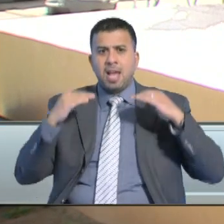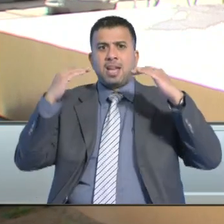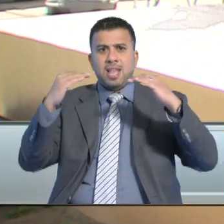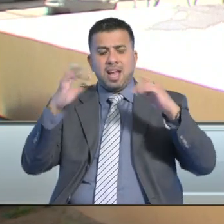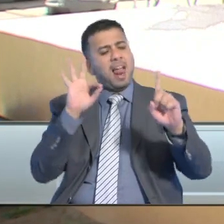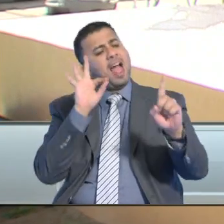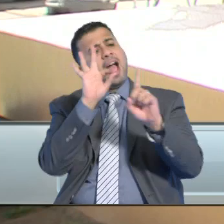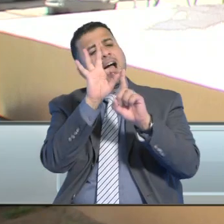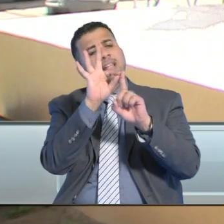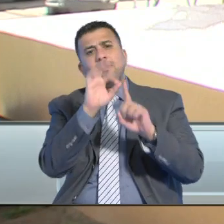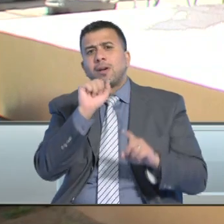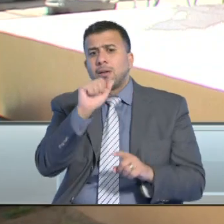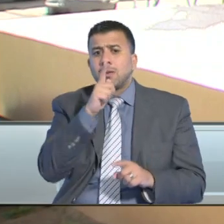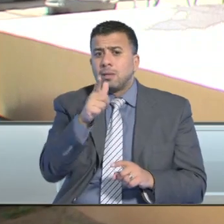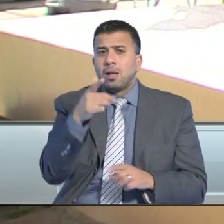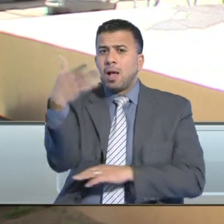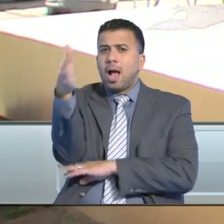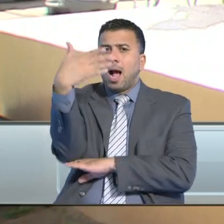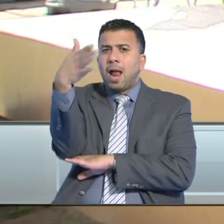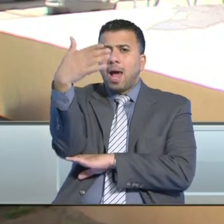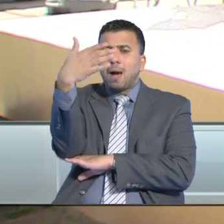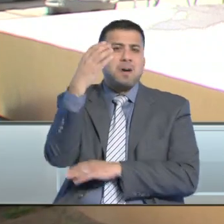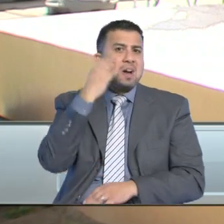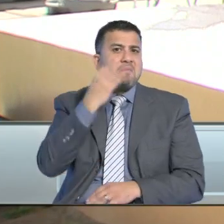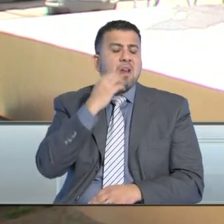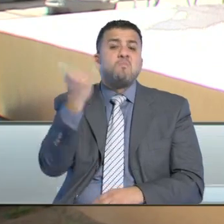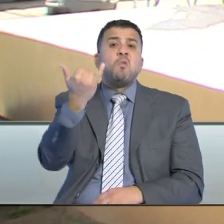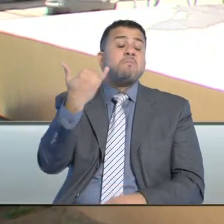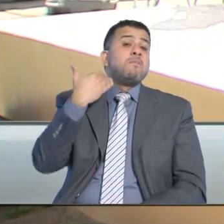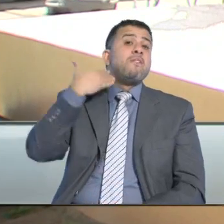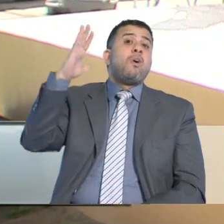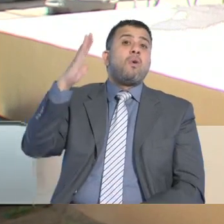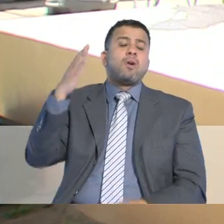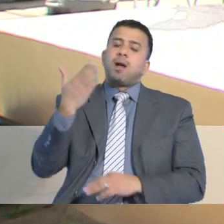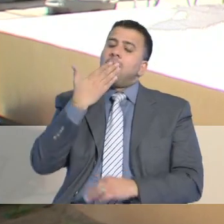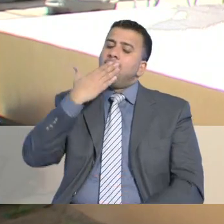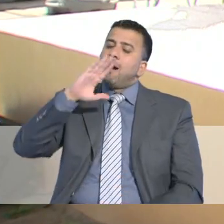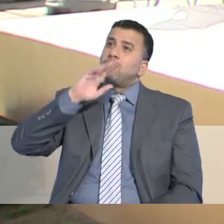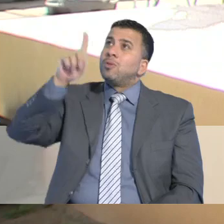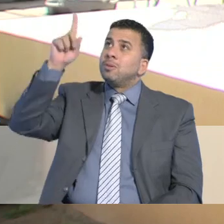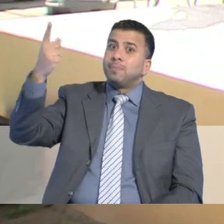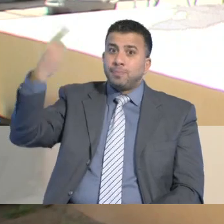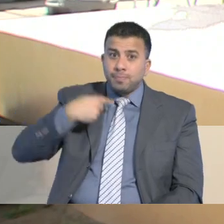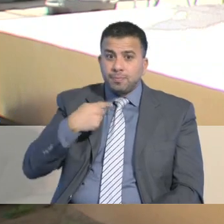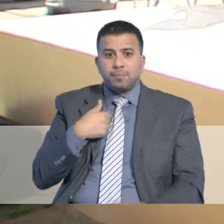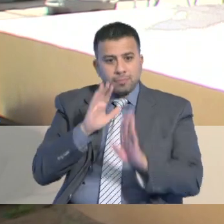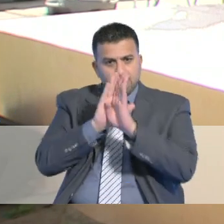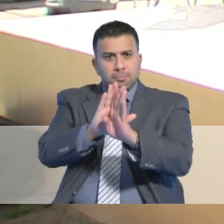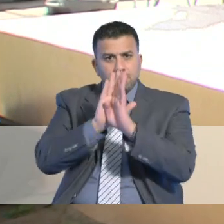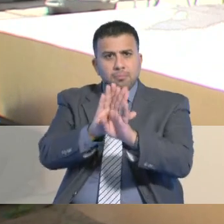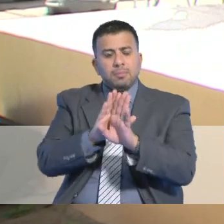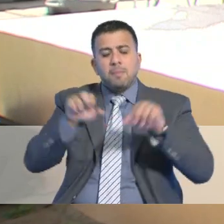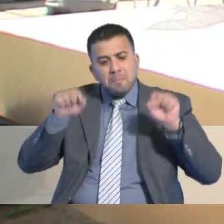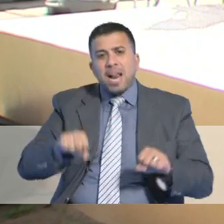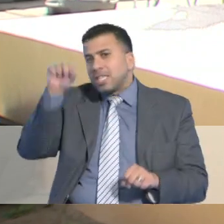الهدف الأساسي أن علم الإمارات يرفرف في جميع الألعاب، والحمد لله رب العالمين أن إجت توجيهات سموه والدعم اللامحدود للمجلس